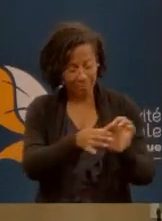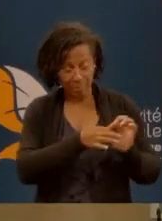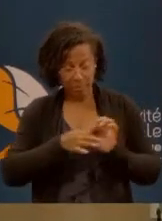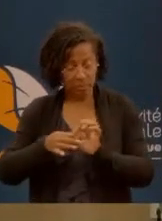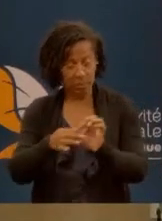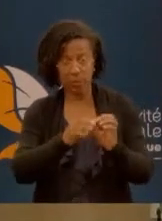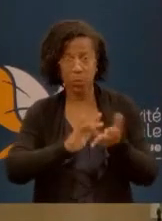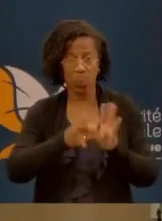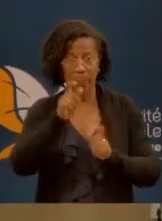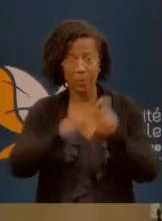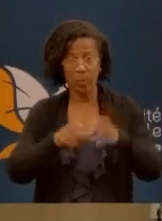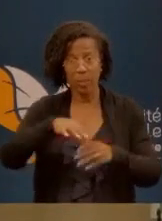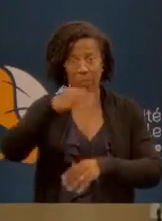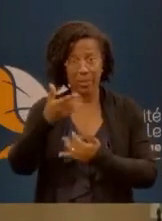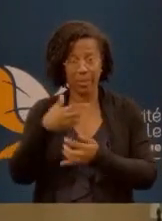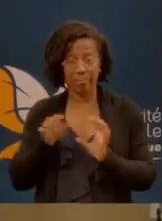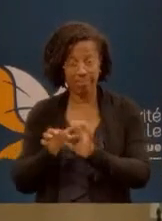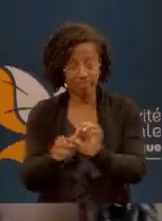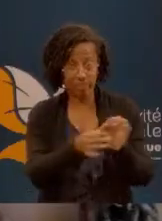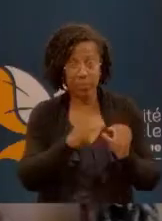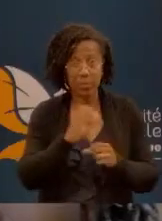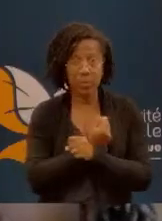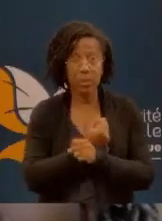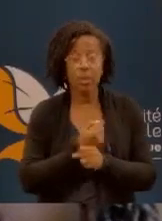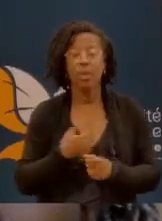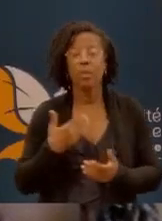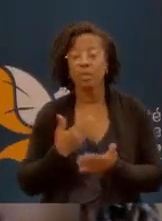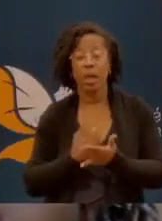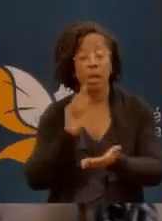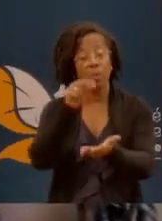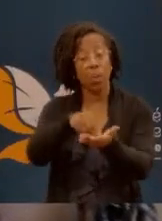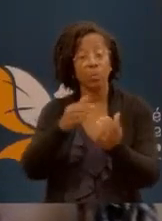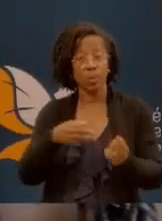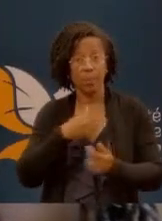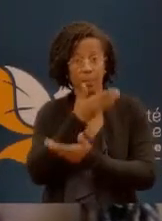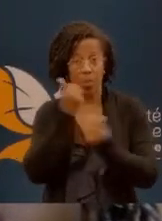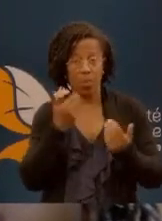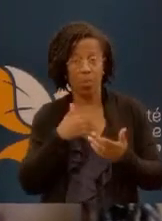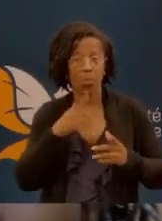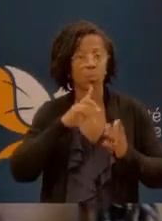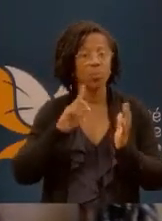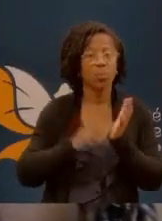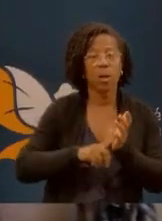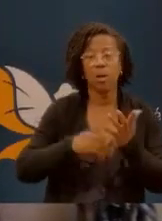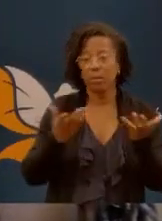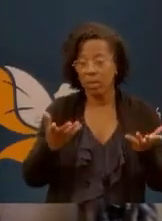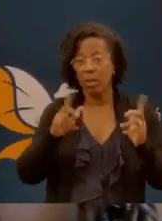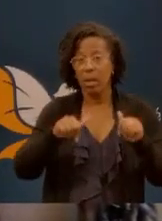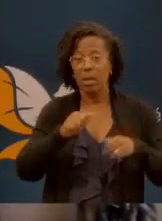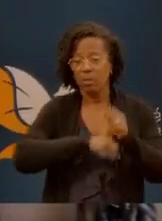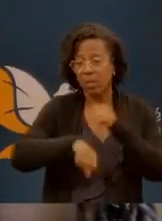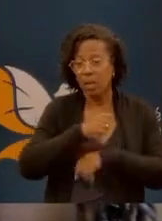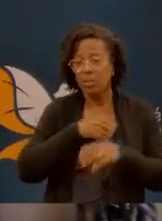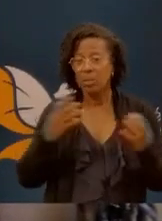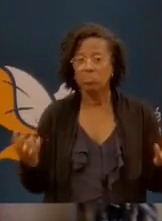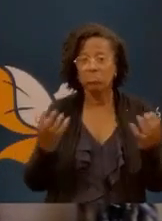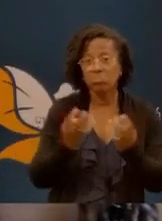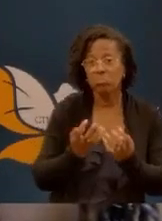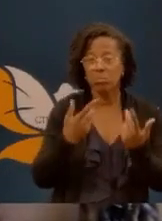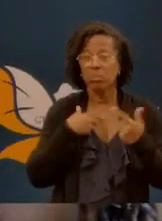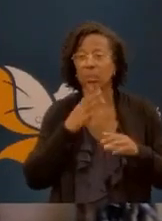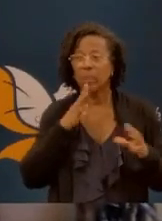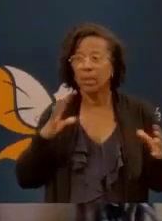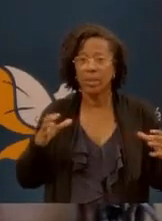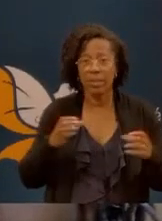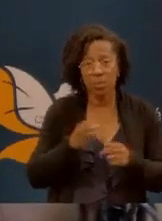le lieu. Au lieu que nous nous arrogeons le droit, nous, Assemblée, de réduire